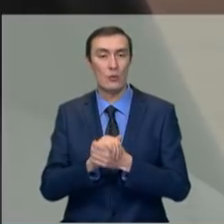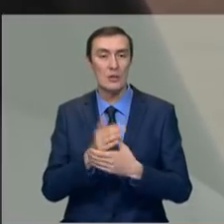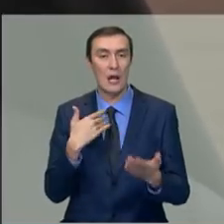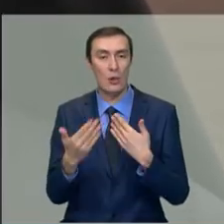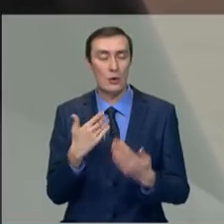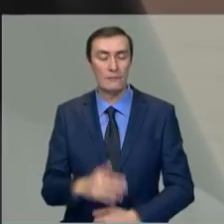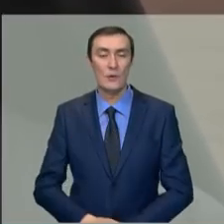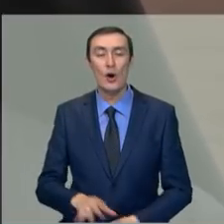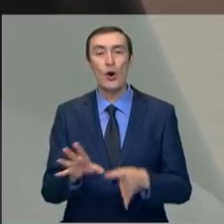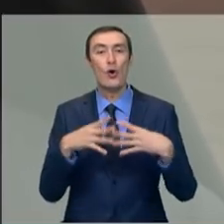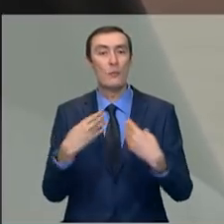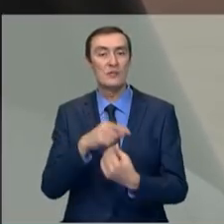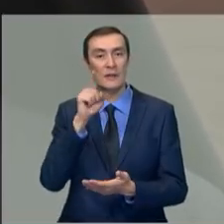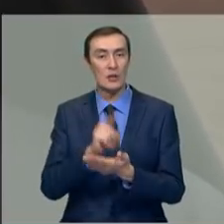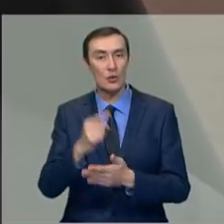должно понимать, что